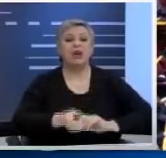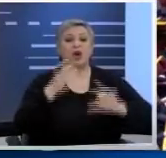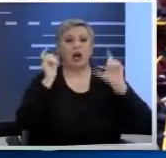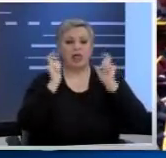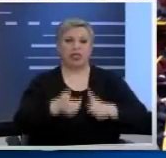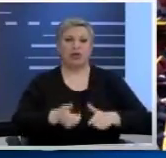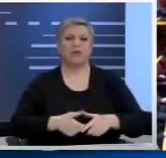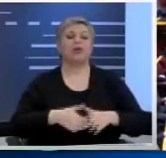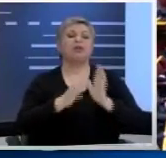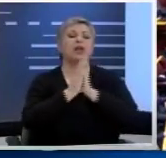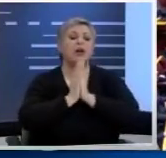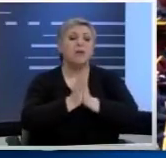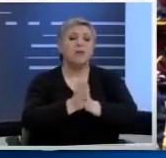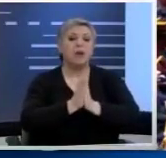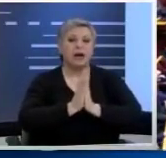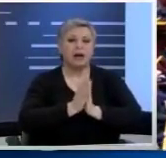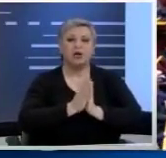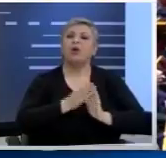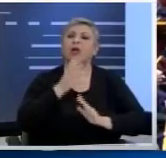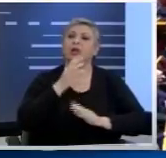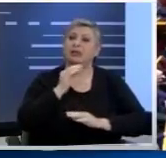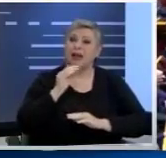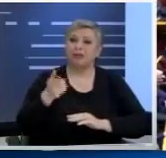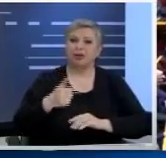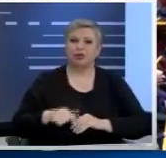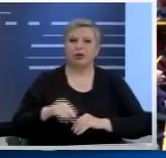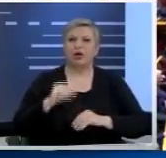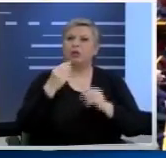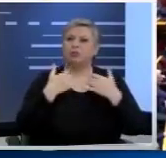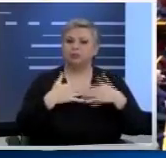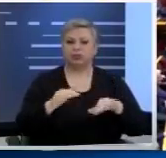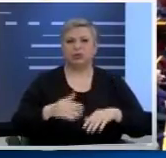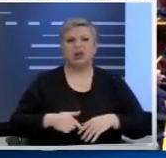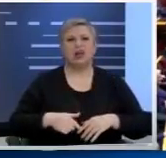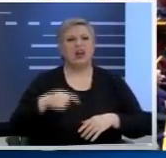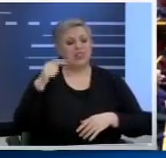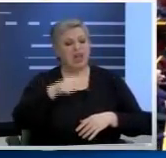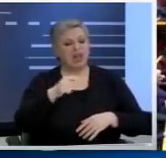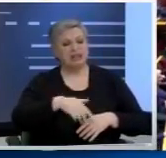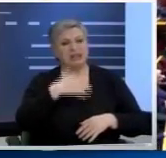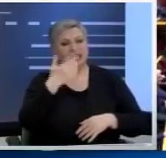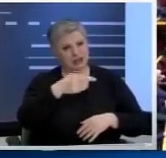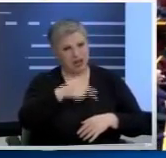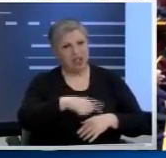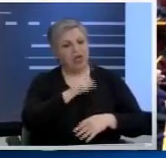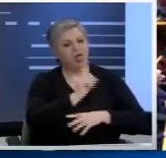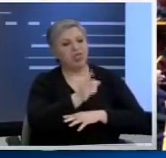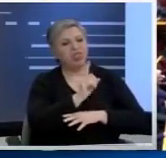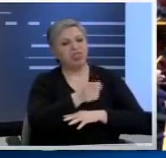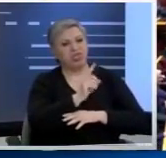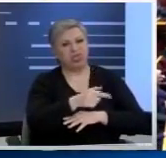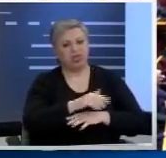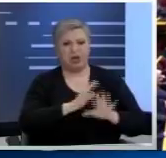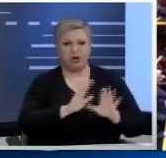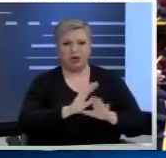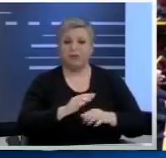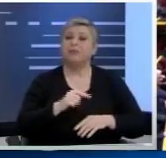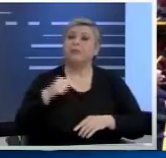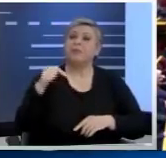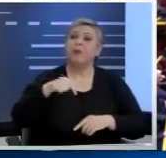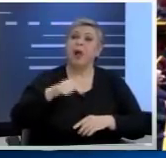Δημοκρατίας. Όχι, παρακαλώ πολύ. Ακριβώς, είμαστε στη Βουλή. Σιγά να μην επιβάλλετε και την τάξη εδώ είμαστε μέσα. Είμαστε στη Βουλή. Σας παρακαλώ πολύ. Είμαστε